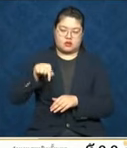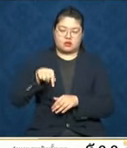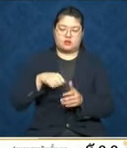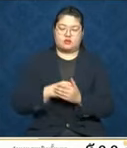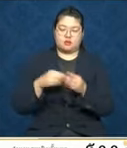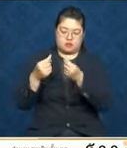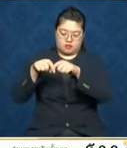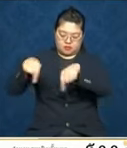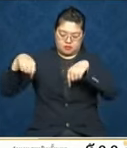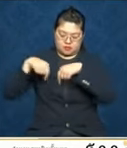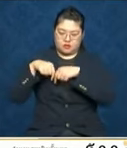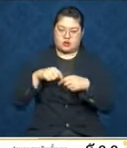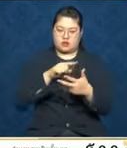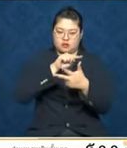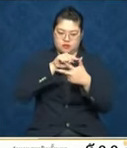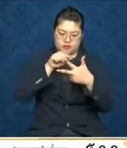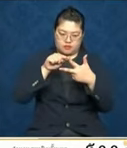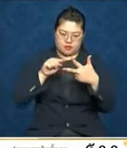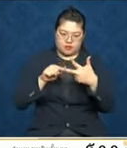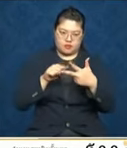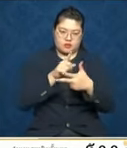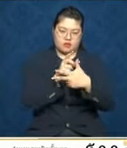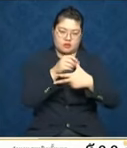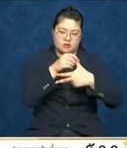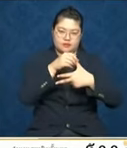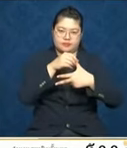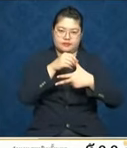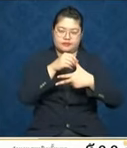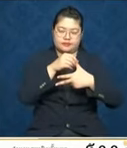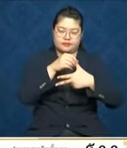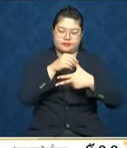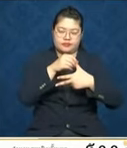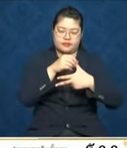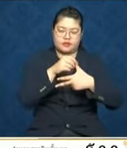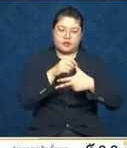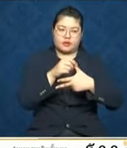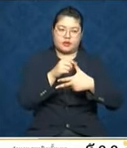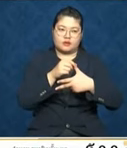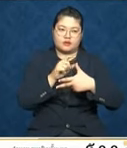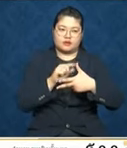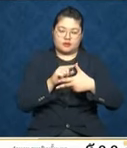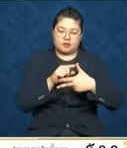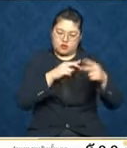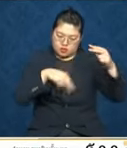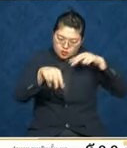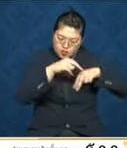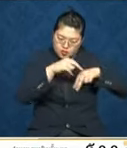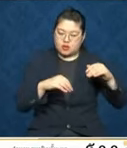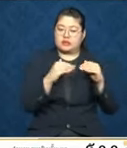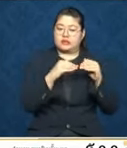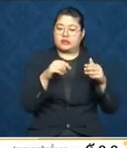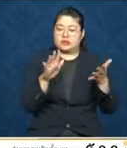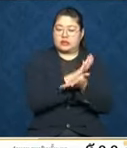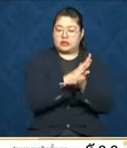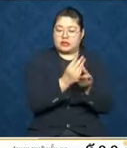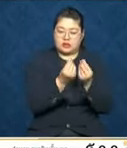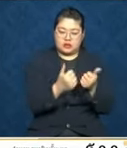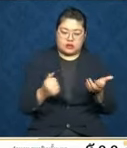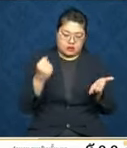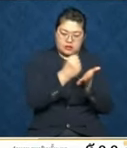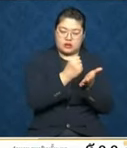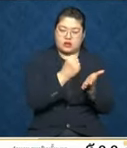ครับในทั้งหมดเนี่ย 23,000 แปลงมีส่วนที่สามารถที่จะพิสูจน์สิทธิ์แล้วก็ออกเอกสารสิทธิ์ได้